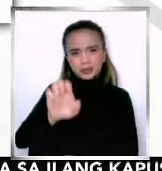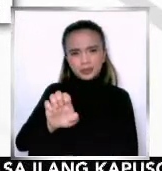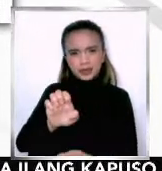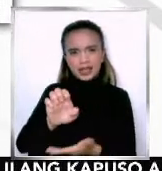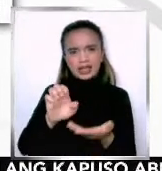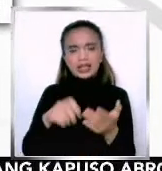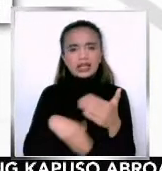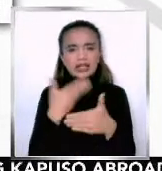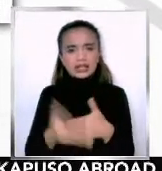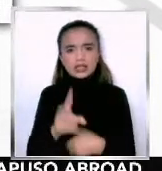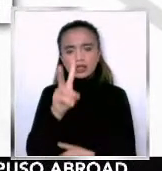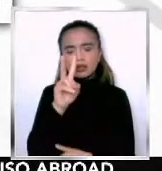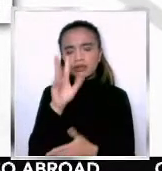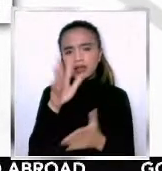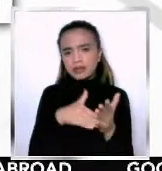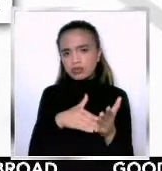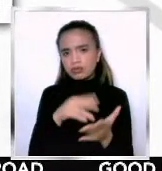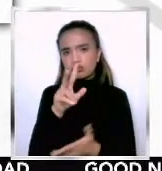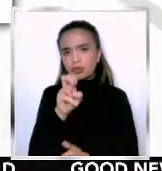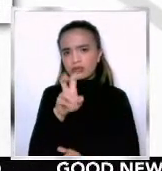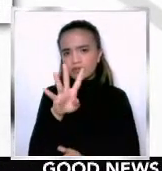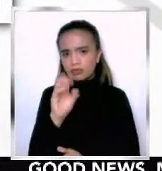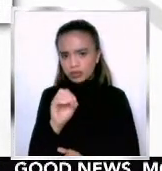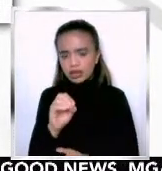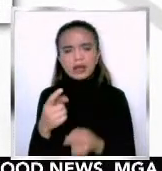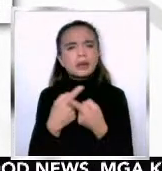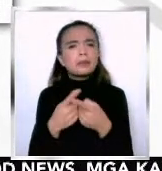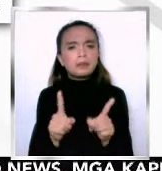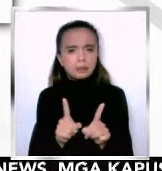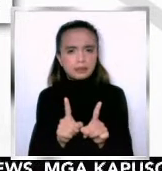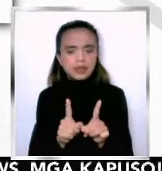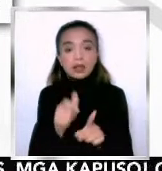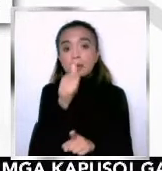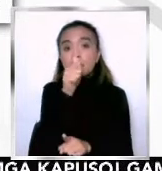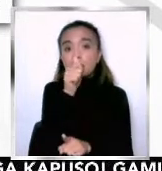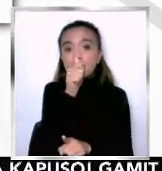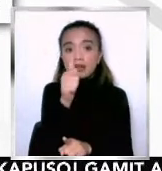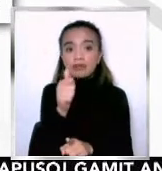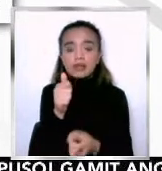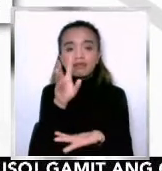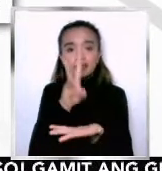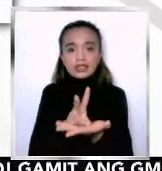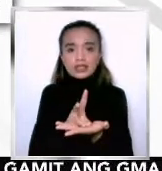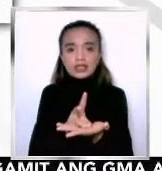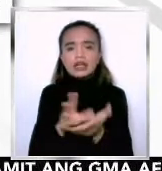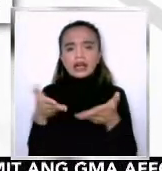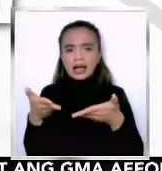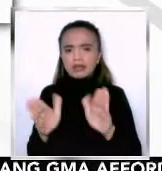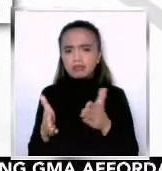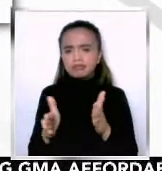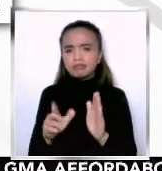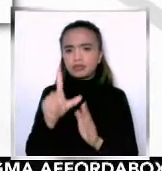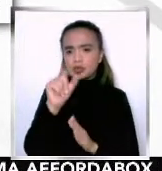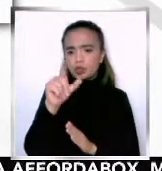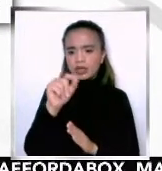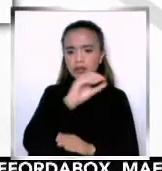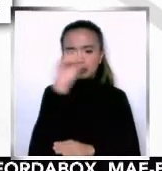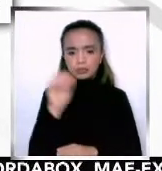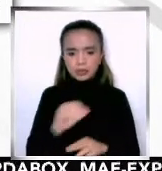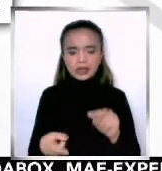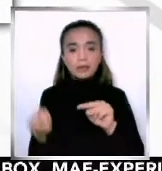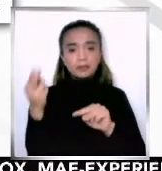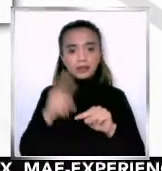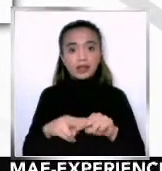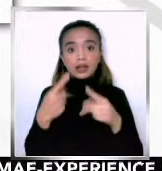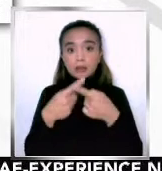para sa cartridge-based. Pero pinapayagan ang pribadong pasilidad ng hanggang 20% markup. Para naman sa home service, 1,000